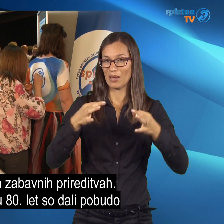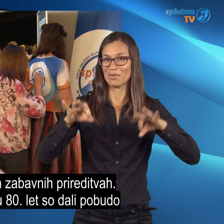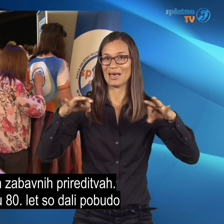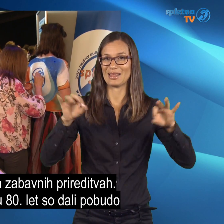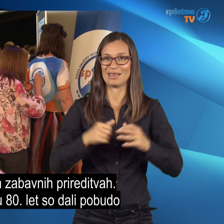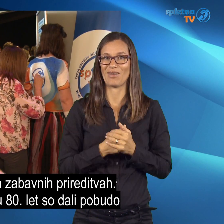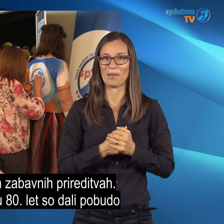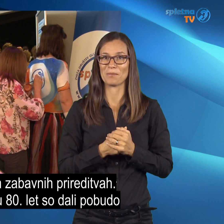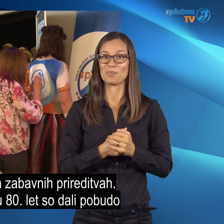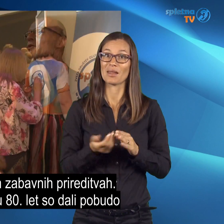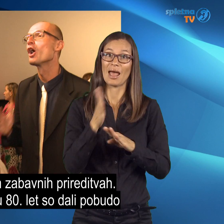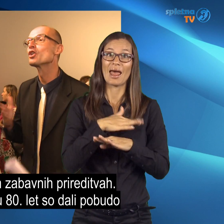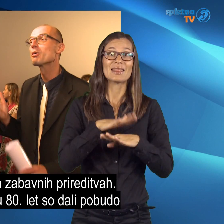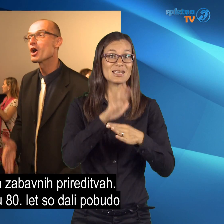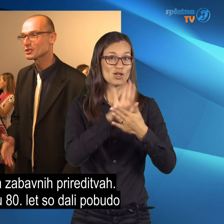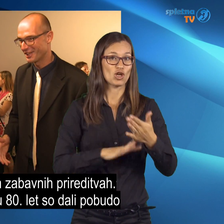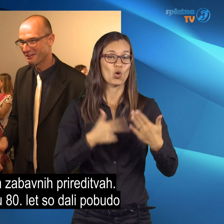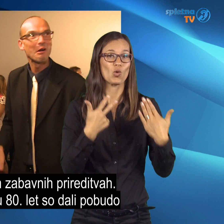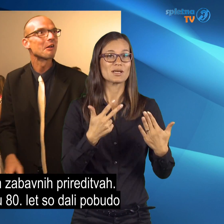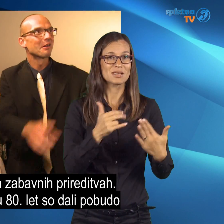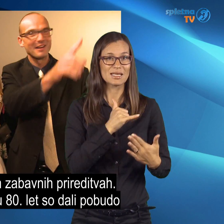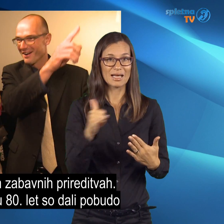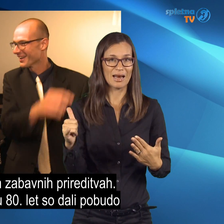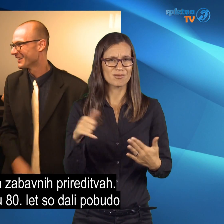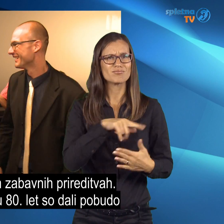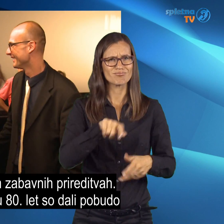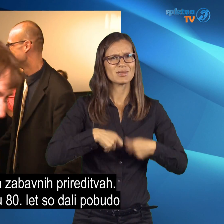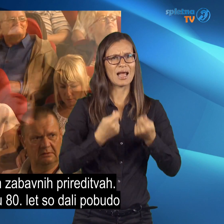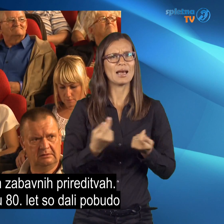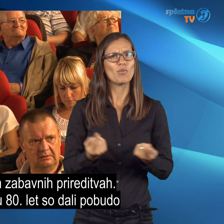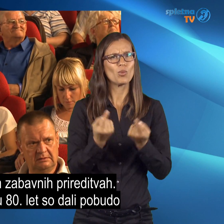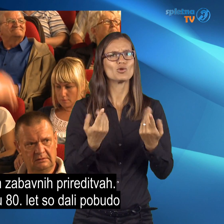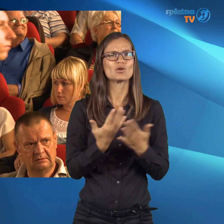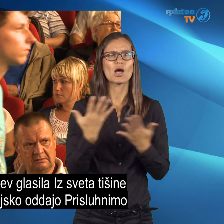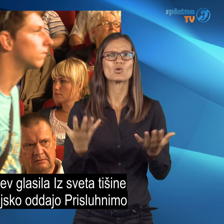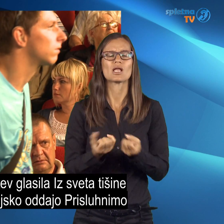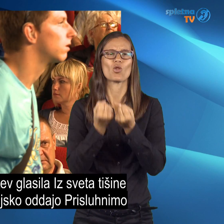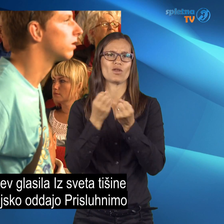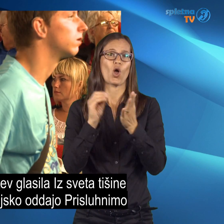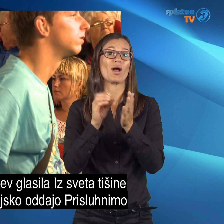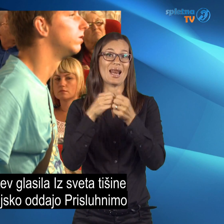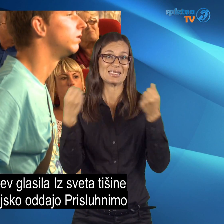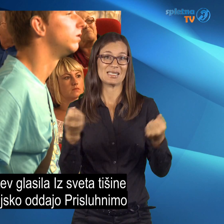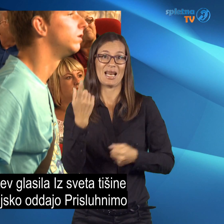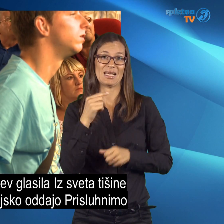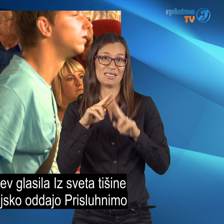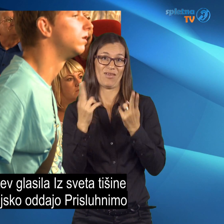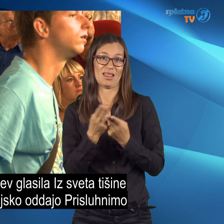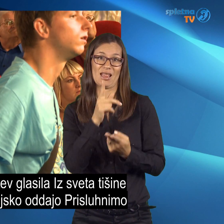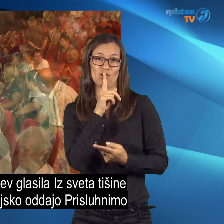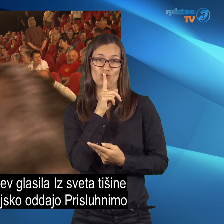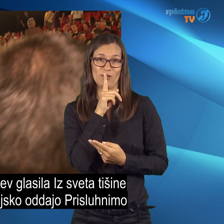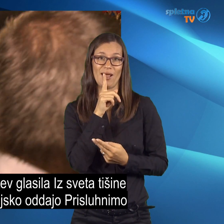in zabavnih prireditvah. Na začetku 80. let so dali pobudo za ustanovitev glasila Iz sveta